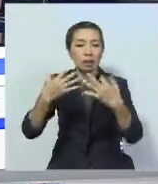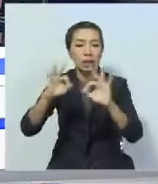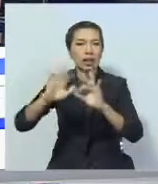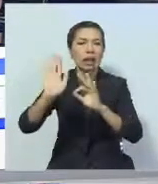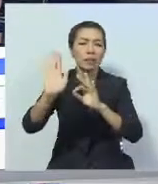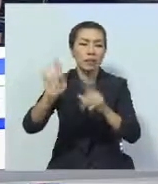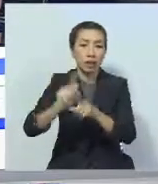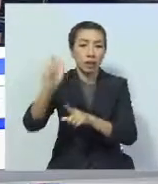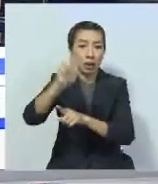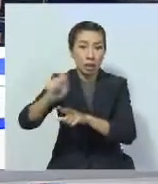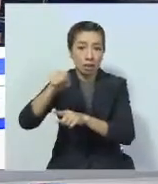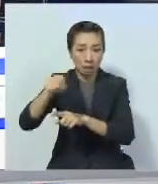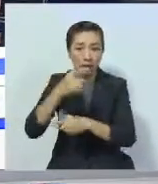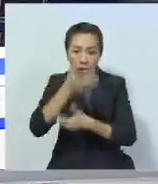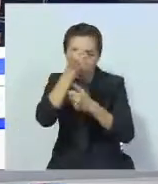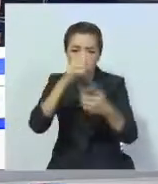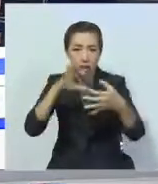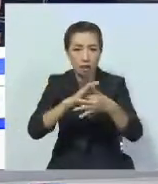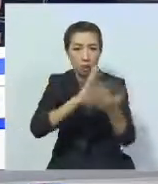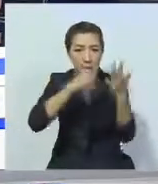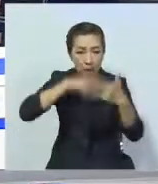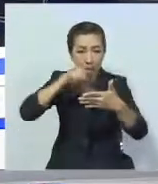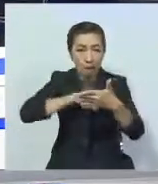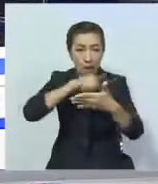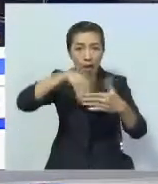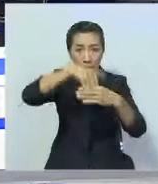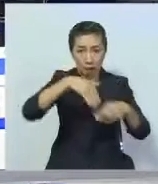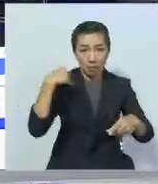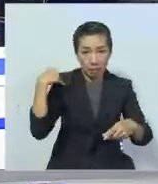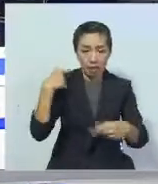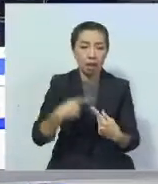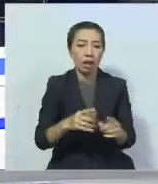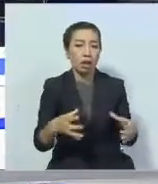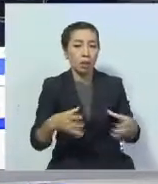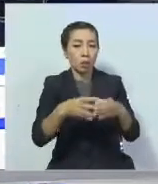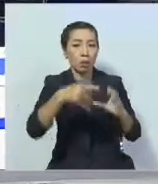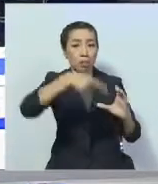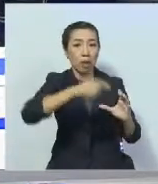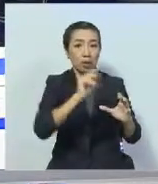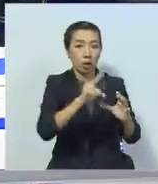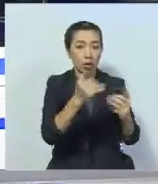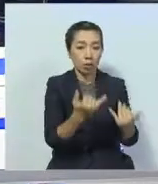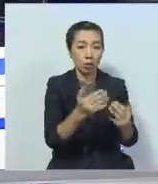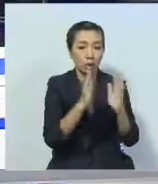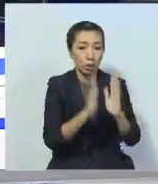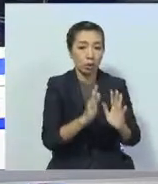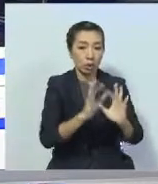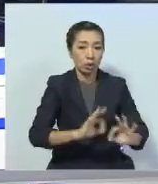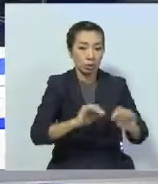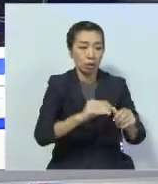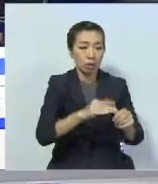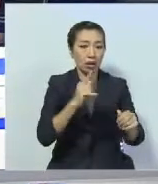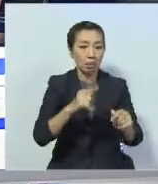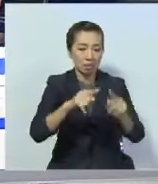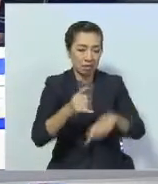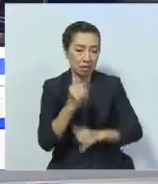เอเชียที่ให้ความสนใจกระบวนการเลือกตั้งของไทยในขณะที่อีกหนึ่งพรรคใหญ่ค่ะพรรคเพื่อไทยวันนี้มีแกนนำคนสำคัญทยอยเดินทางไปยื่น